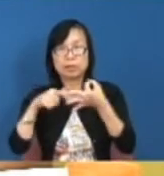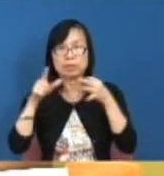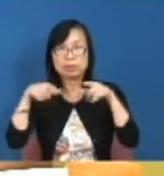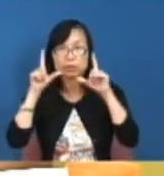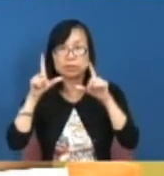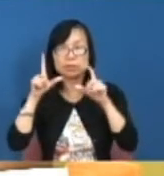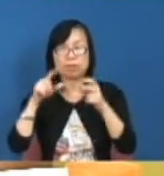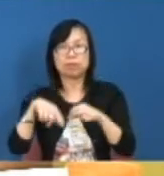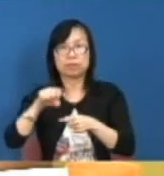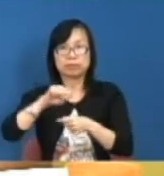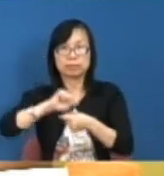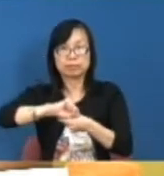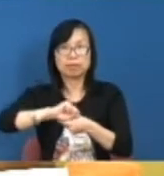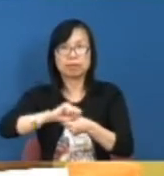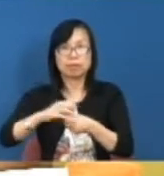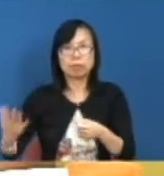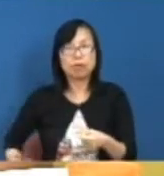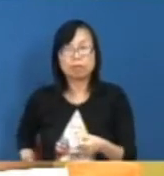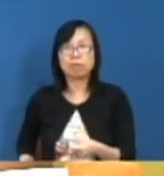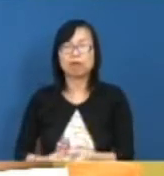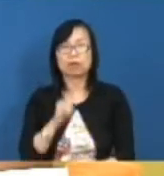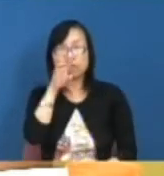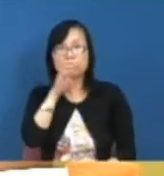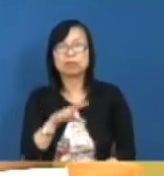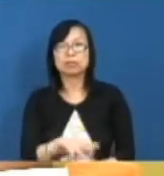噶咋？人哋講六四啊，六四啊，